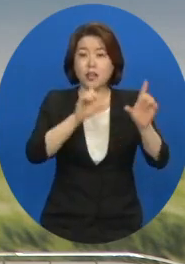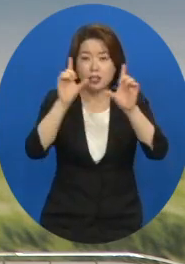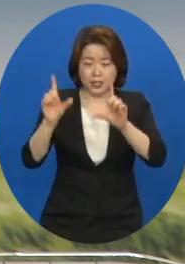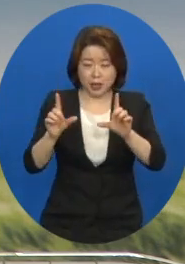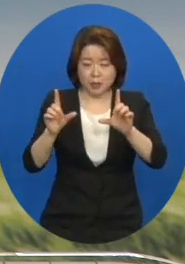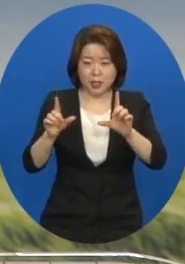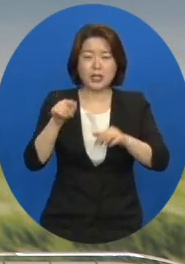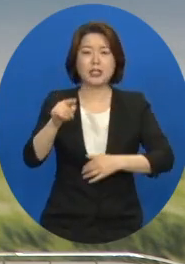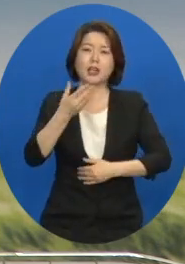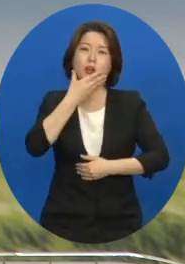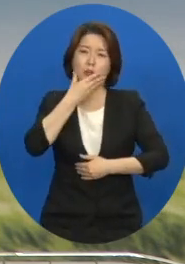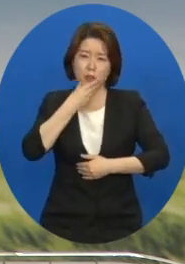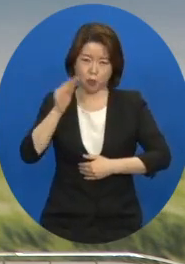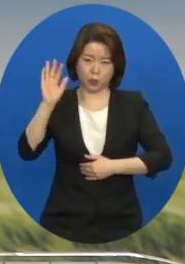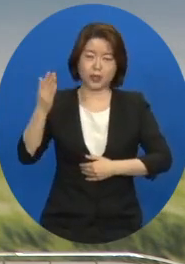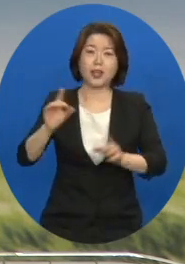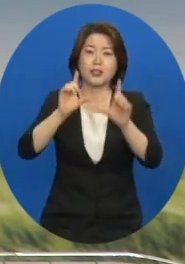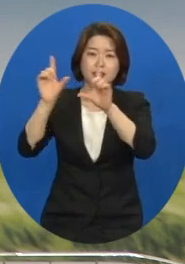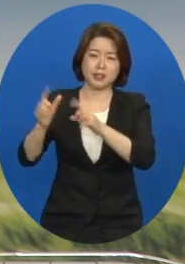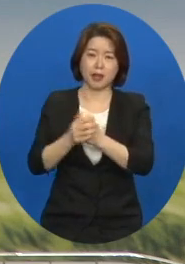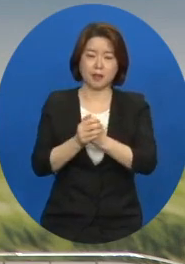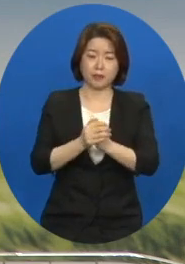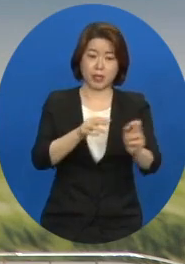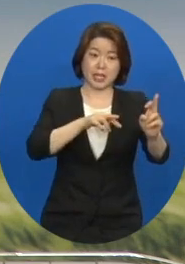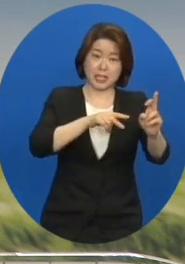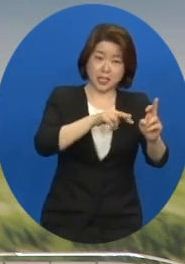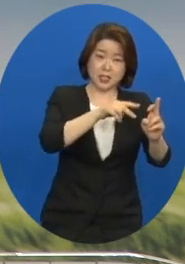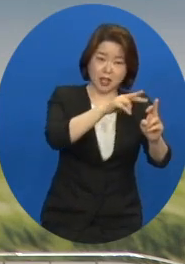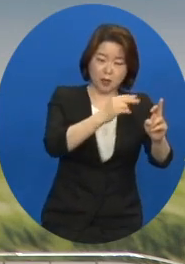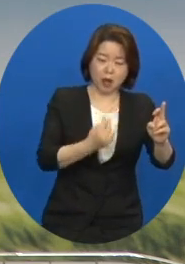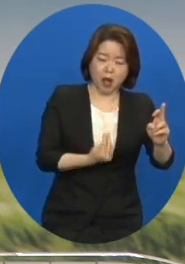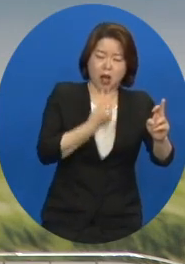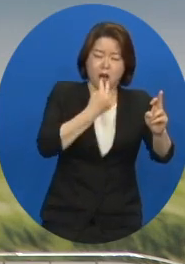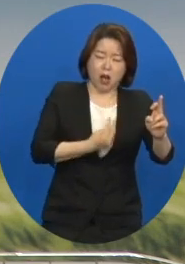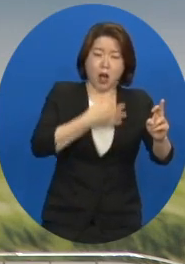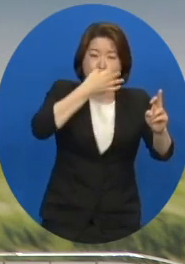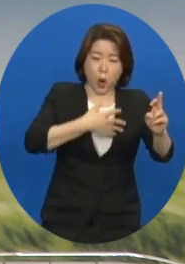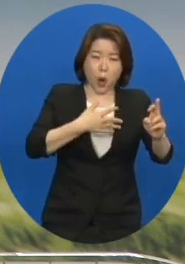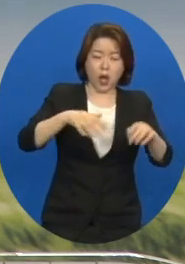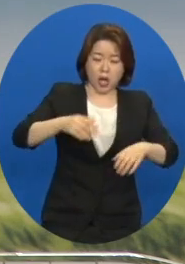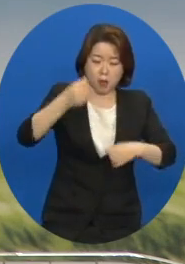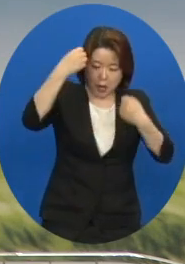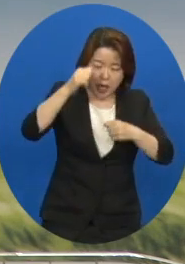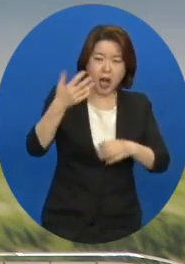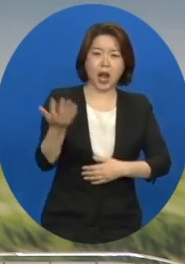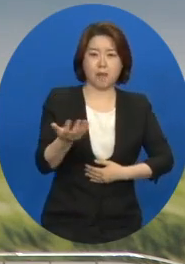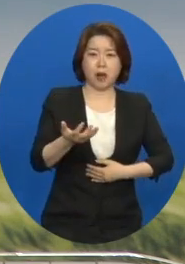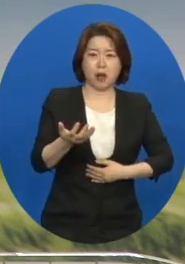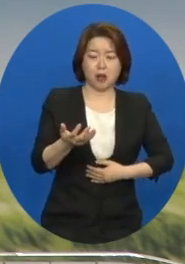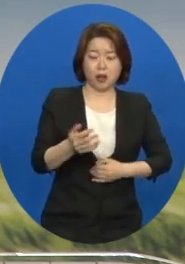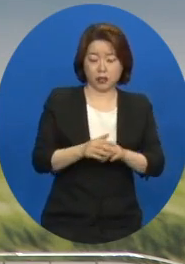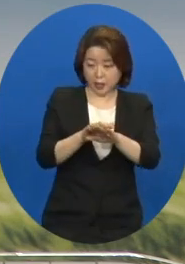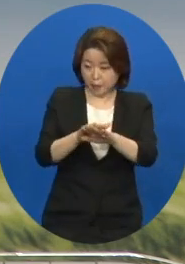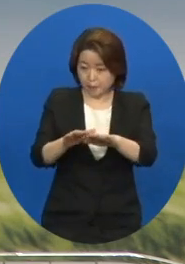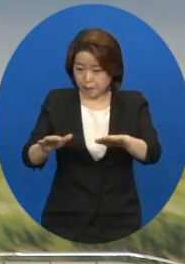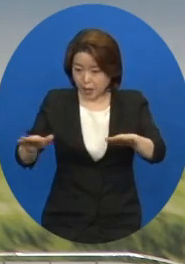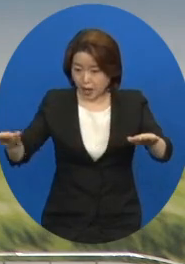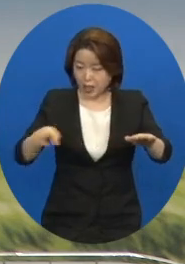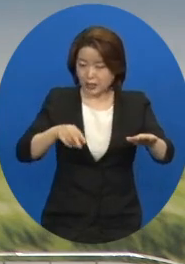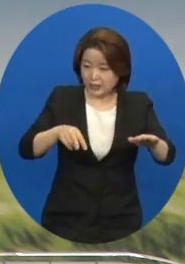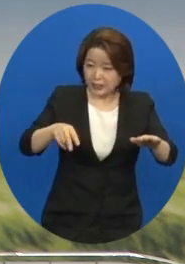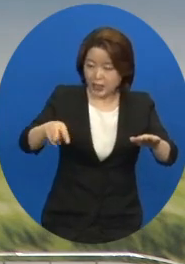복된 삶입니다. 산에 오를 때는 언제나 숨이 차고 다리가 아프며 평지를 걷거나 내리막길에